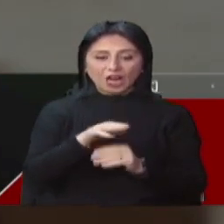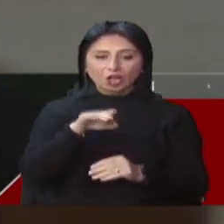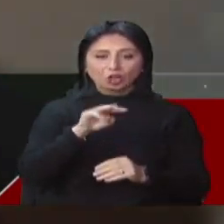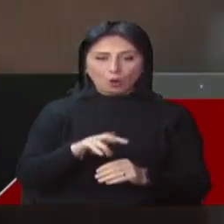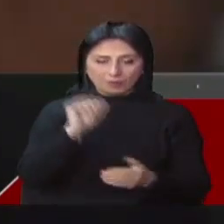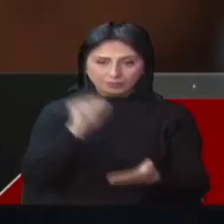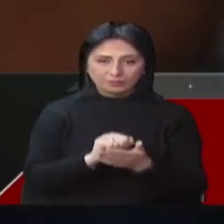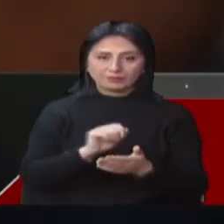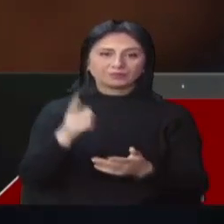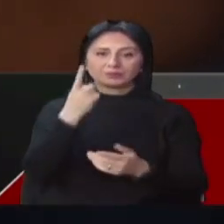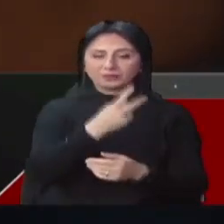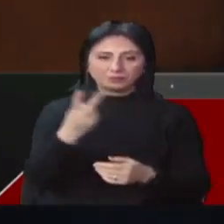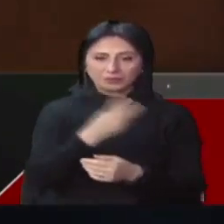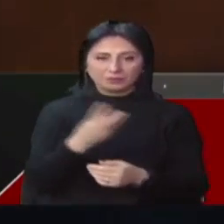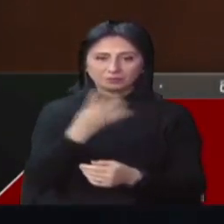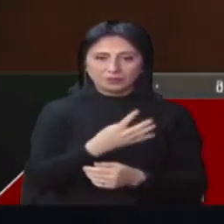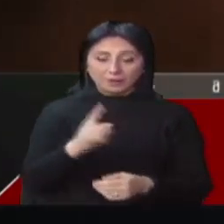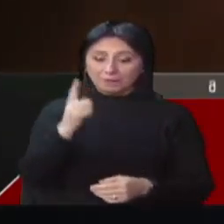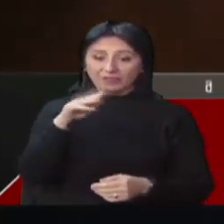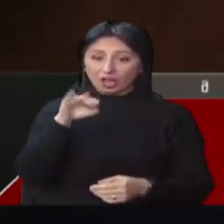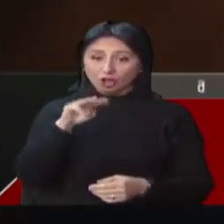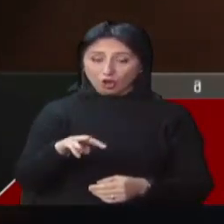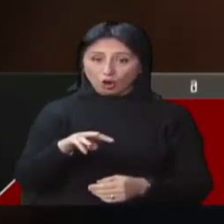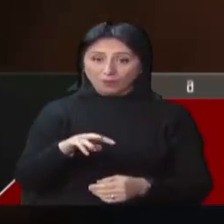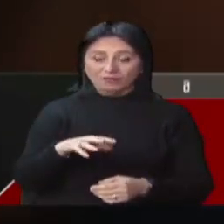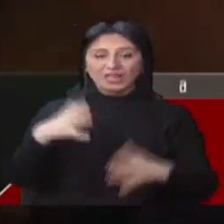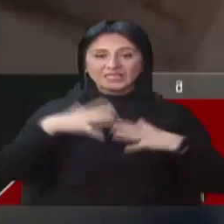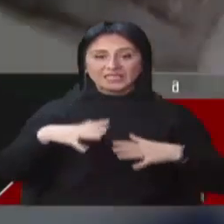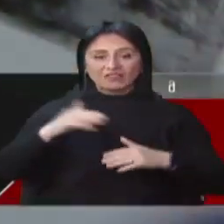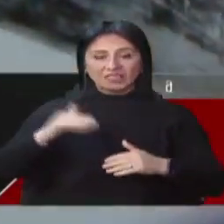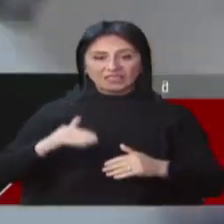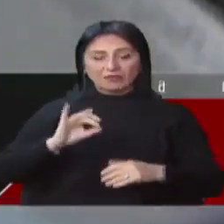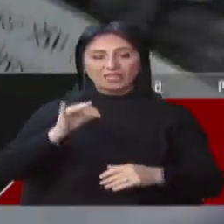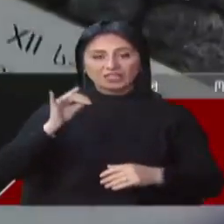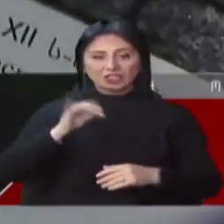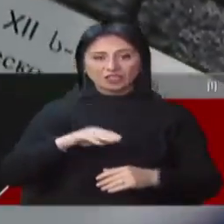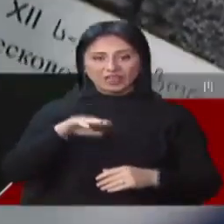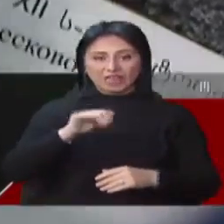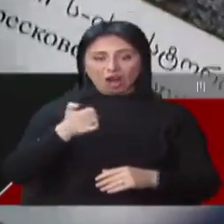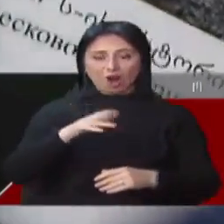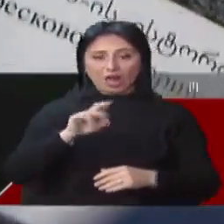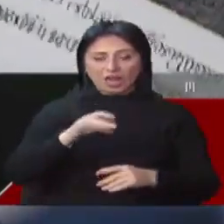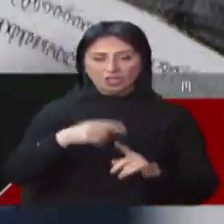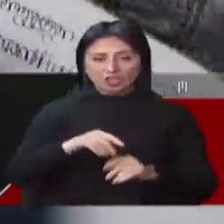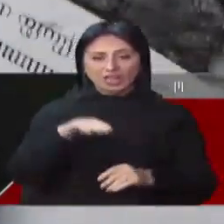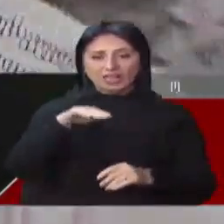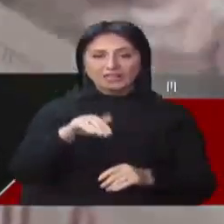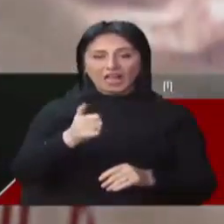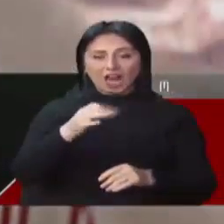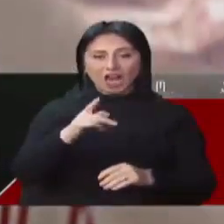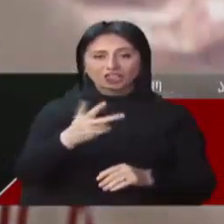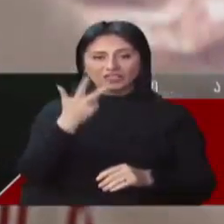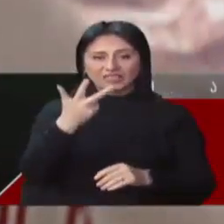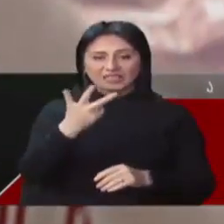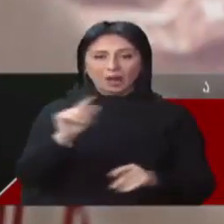ტომების გამოცემა. სიმბოლურია, რომ პირველ ტომში სამხრეთ საქართველოში, ისტორიულ ტაო-კლარჯეთში, ექვთიმე თაყაიშვილის